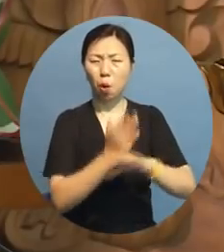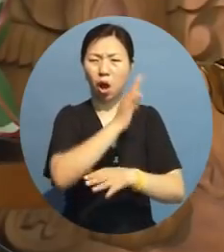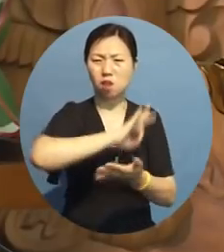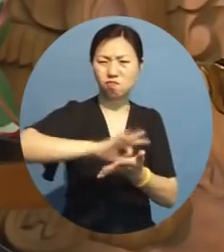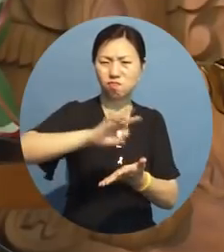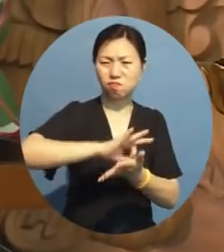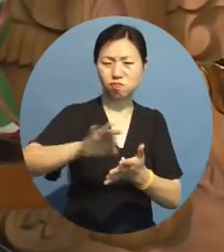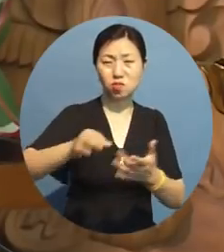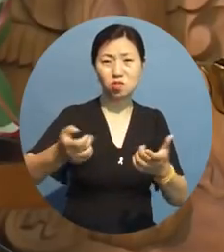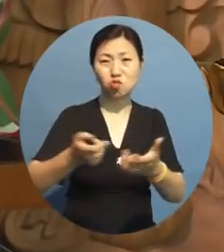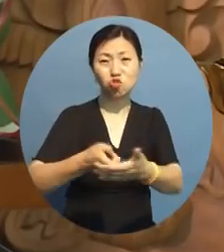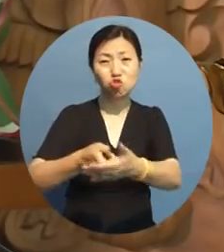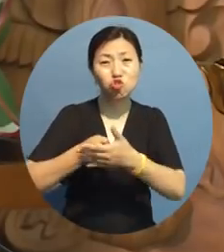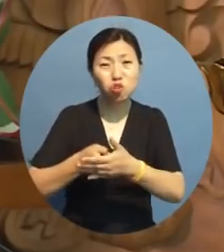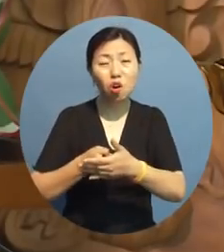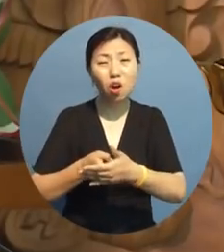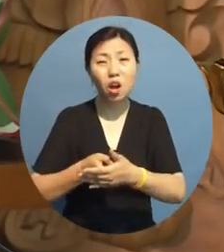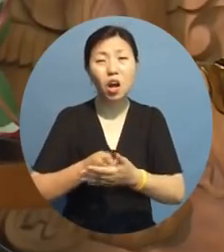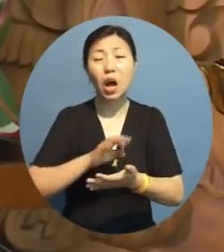줄었나.